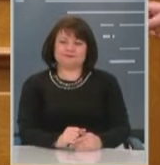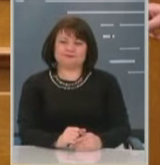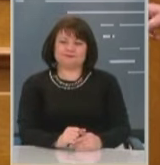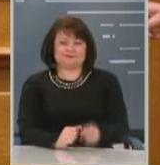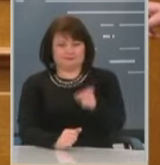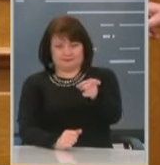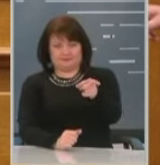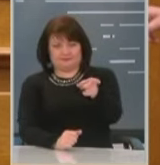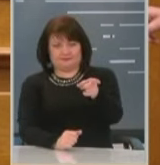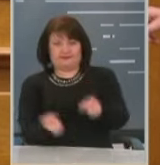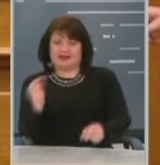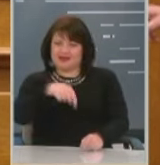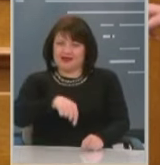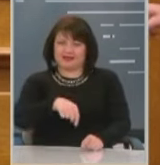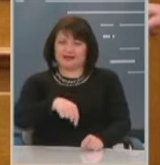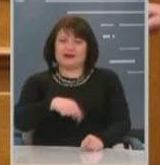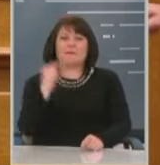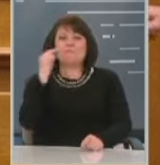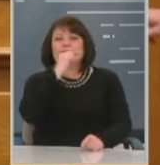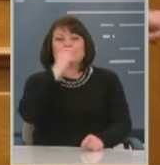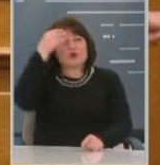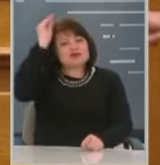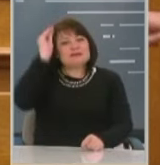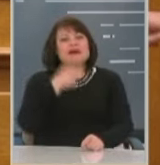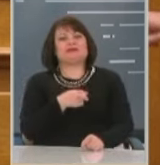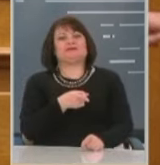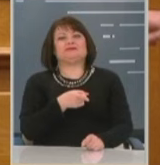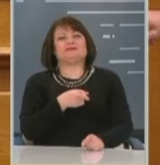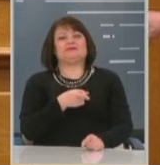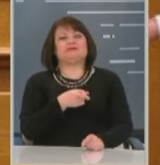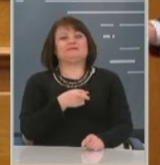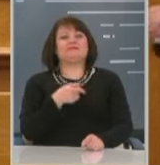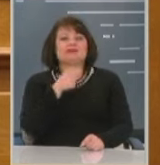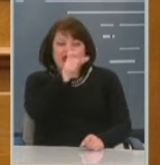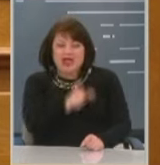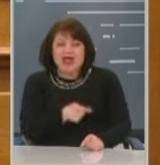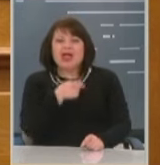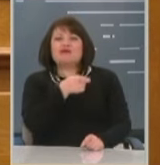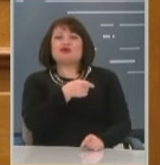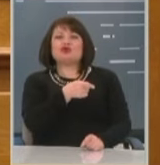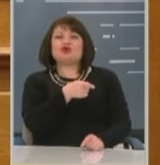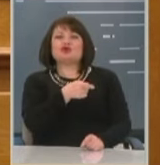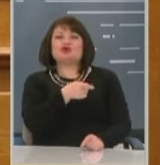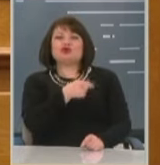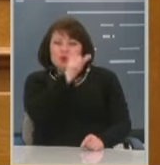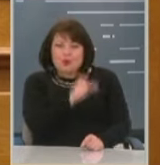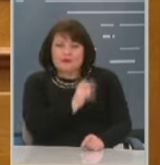Κάθεται εκεί, θα έρθει σε λίγο να κάτσει εδώ. Πρωθυπουργός Αλέξης Τσίπρας. Αυτός είναι ο οποίος